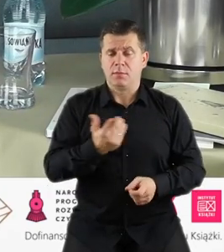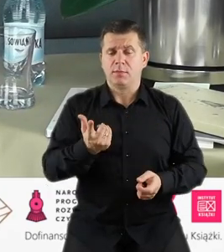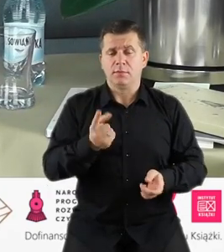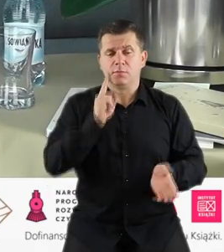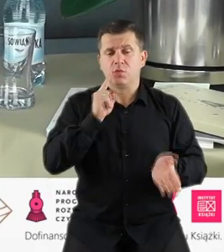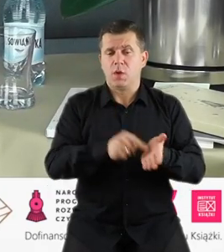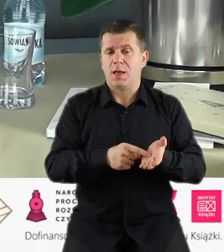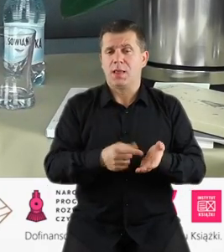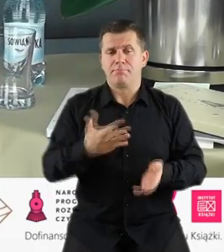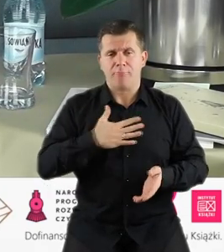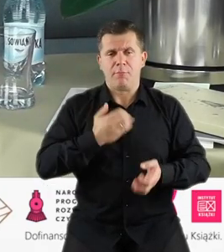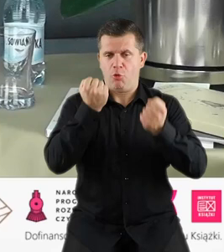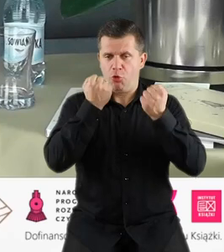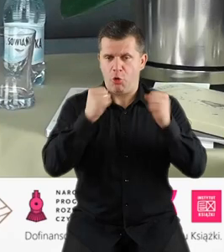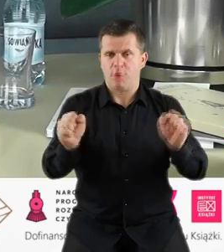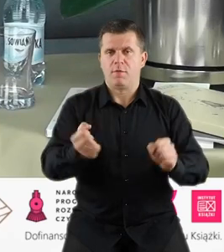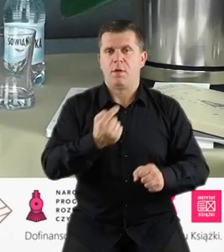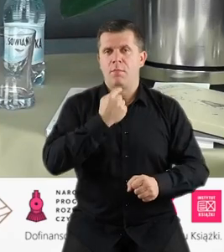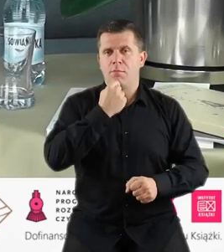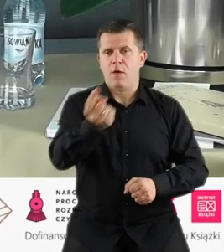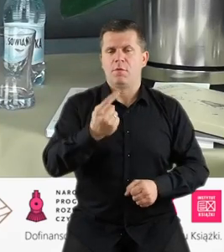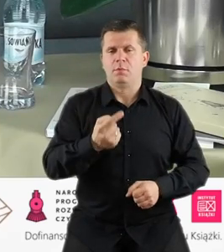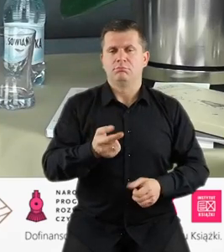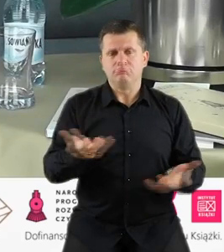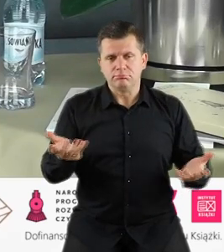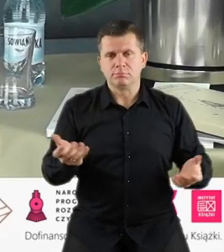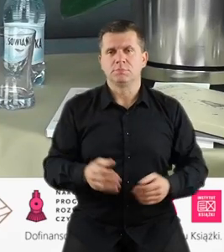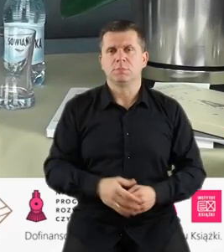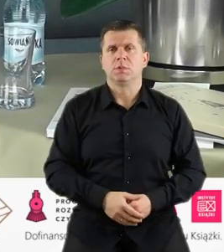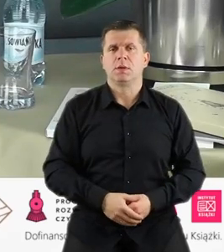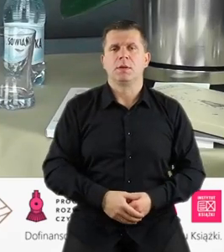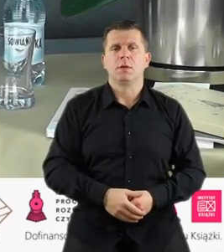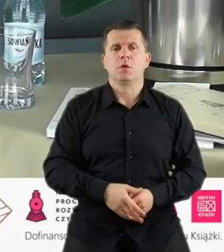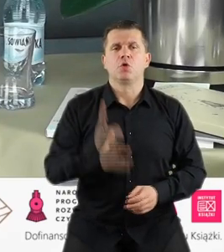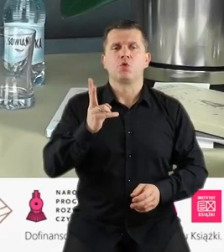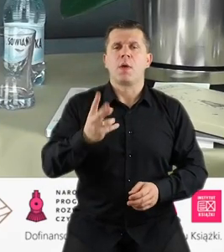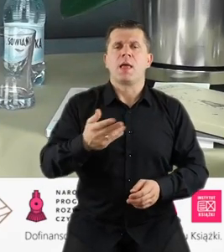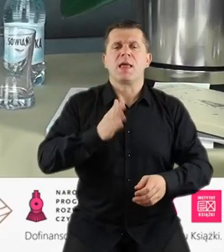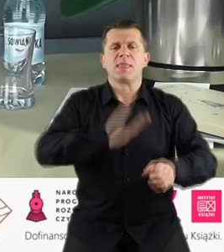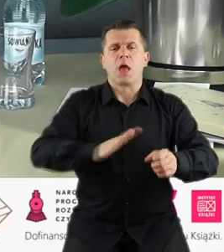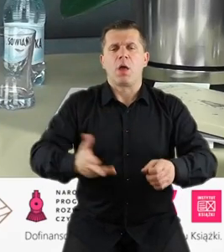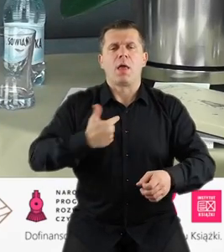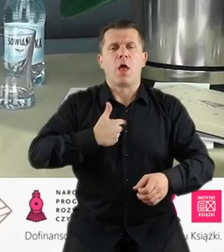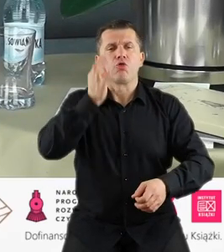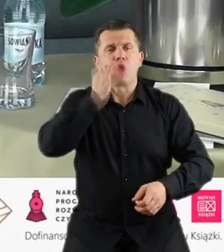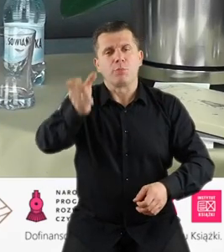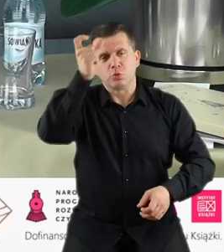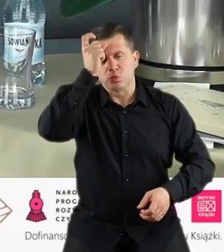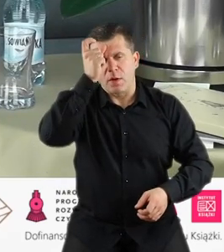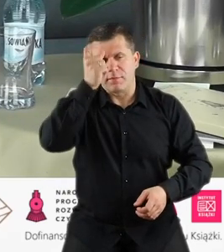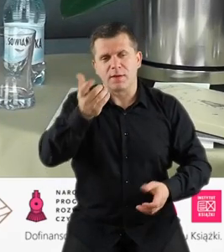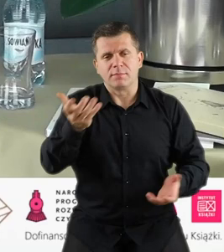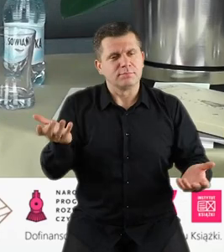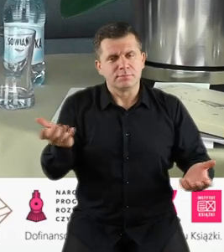dlatego, że mam odwagę powiedzieć, że nie ma takiej narodowości, która by nam gwarantowała bycie dobrym